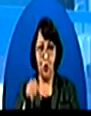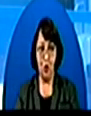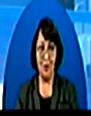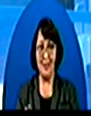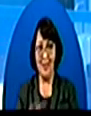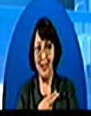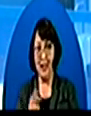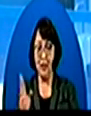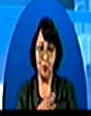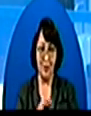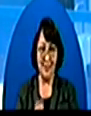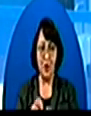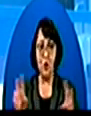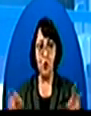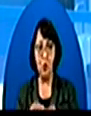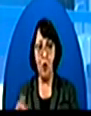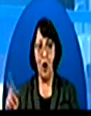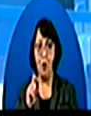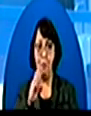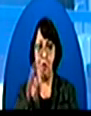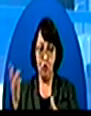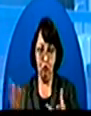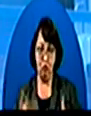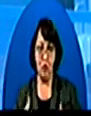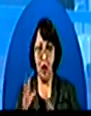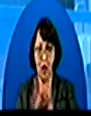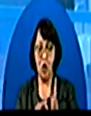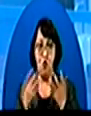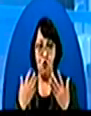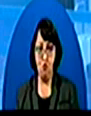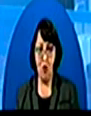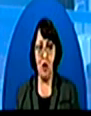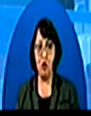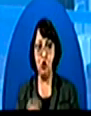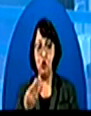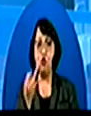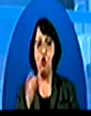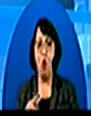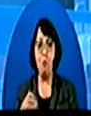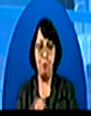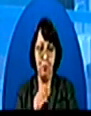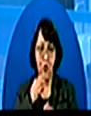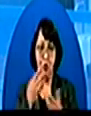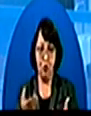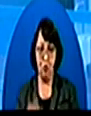дадлаг сургалтын дүн мэдээг өнөөдөр нэгтгэж хэлэлцсэн. Энэ тухай тоо мэдээллийг сурвалжлагч анх 2 5 хүн төрглөө.